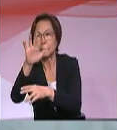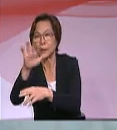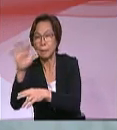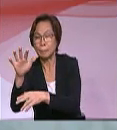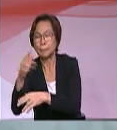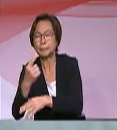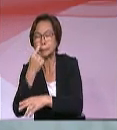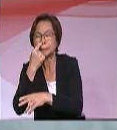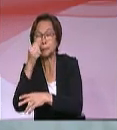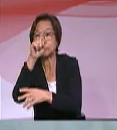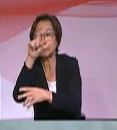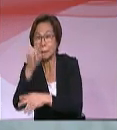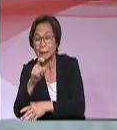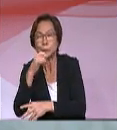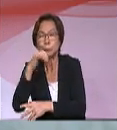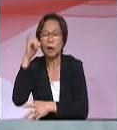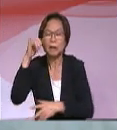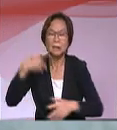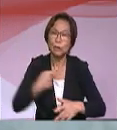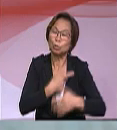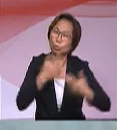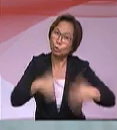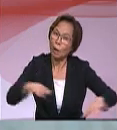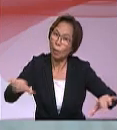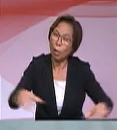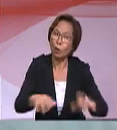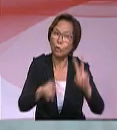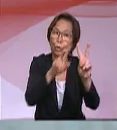59,555. Semalam kita berjaya menjalankan